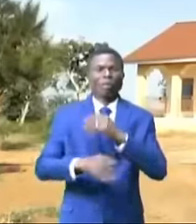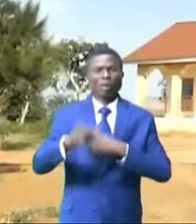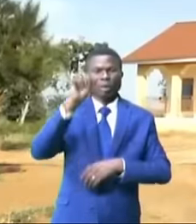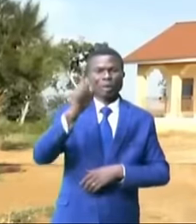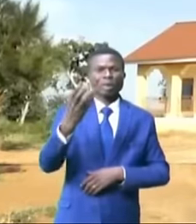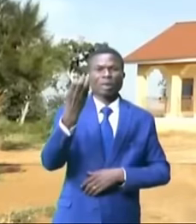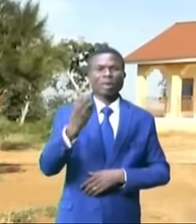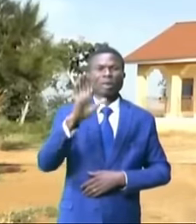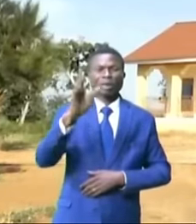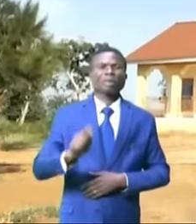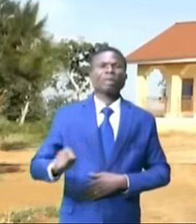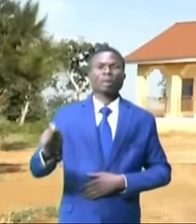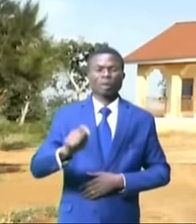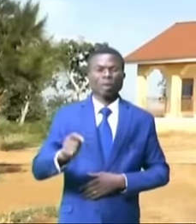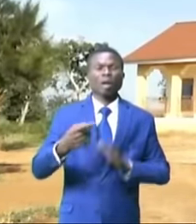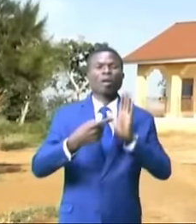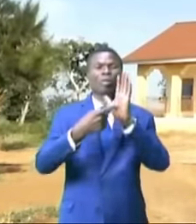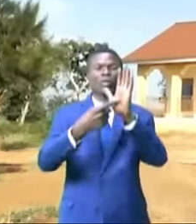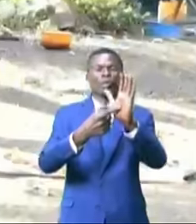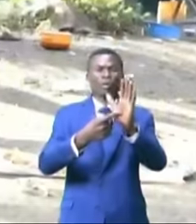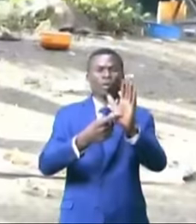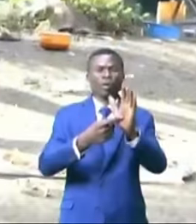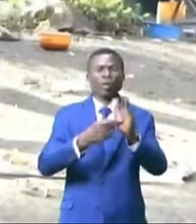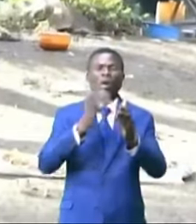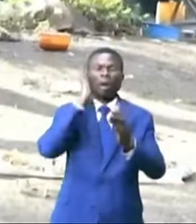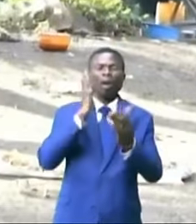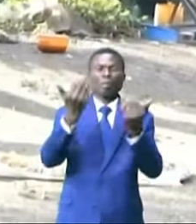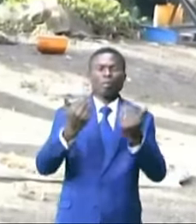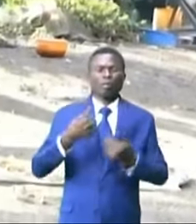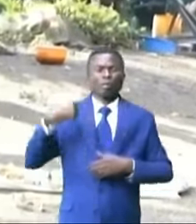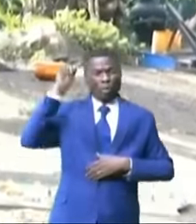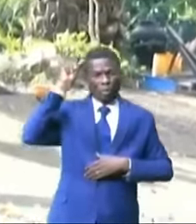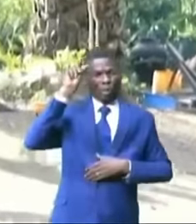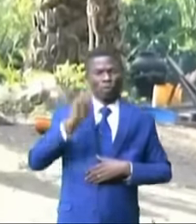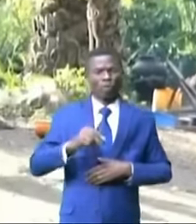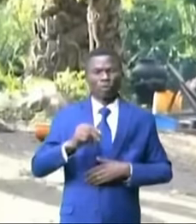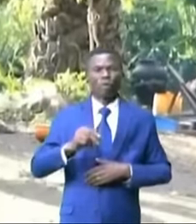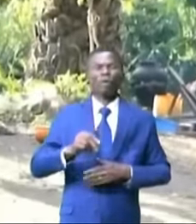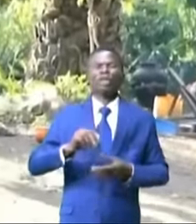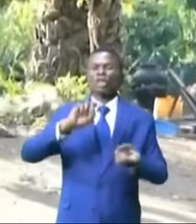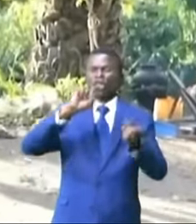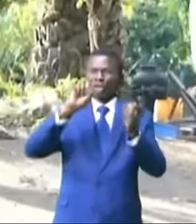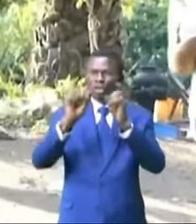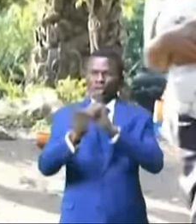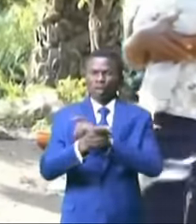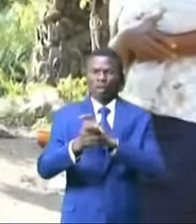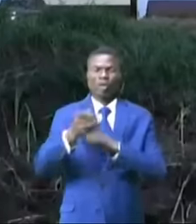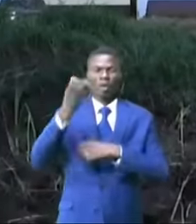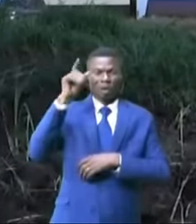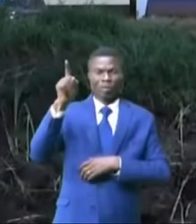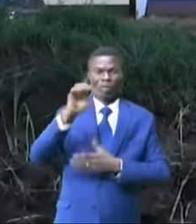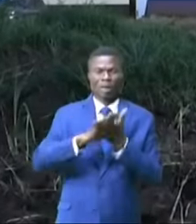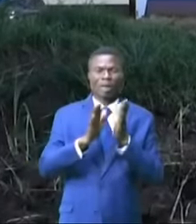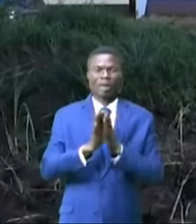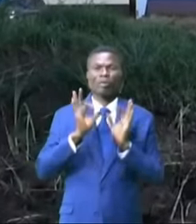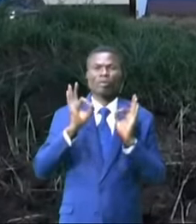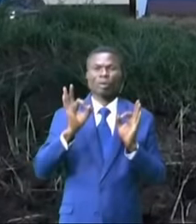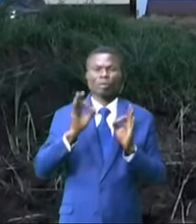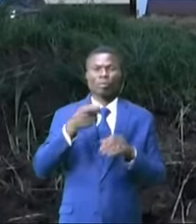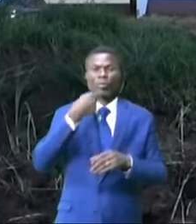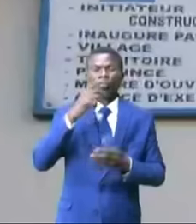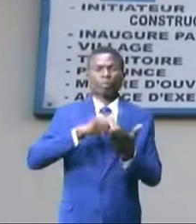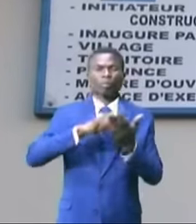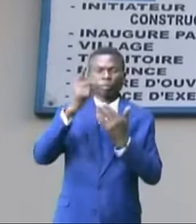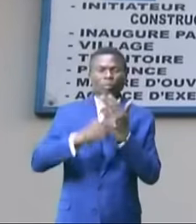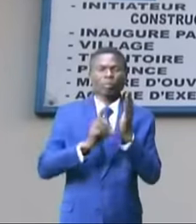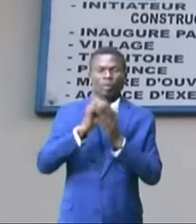145 territoires reflètent la volonté du gouvernement de moderniser ces coins de la RDC. En parlant du programme